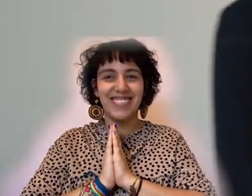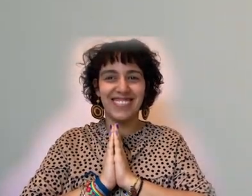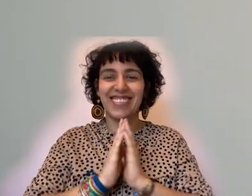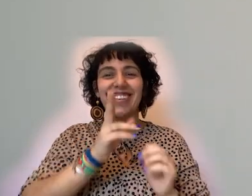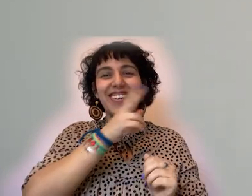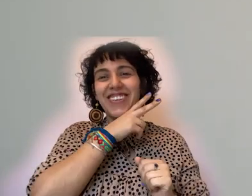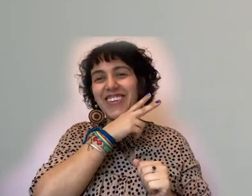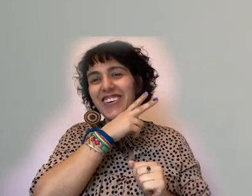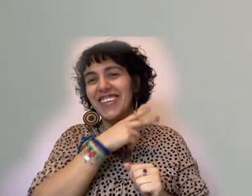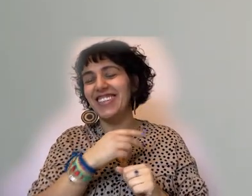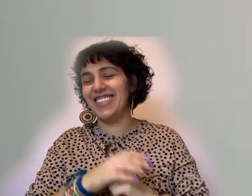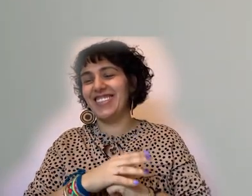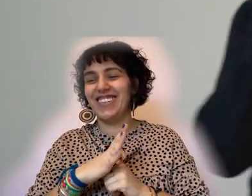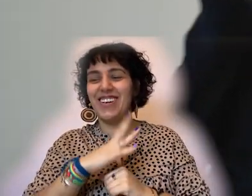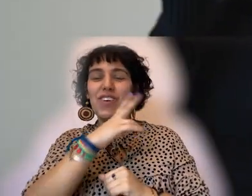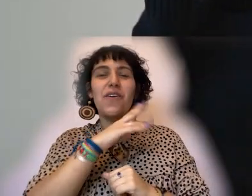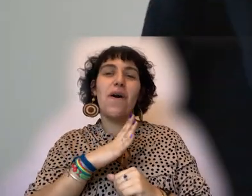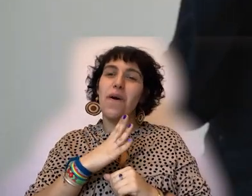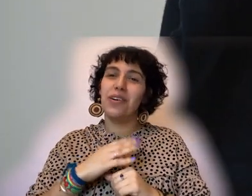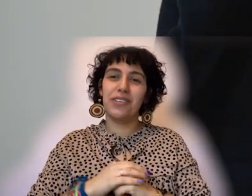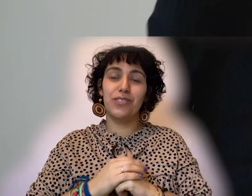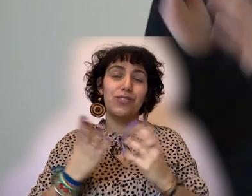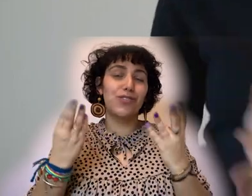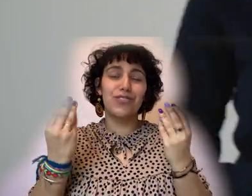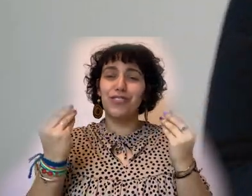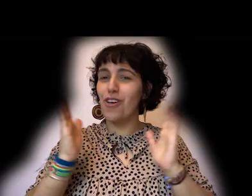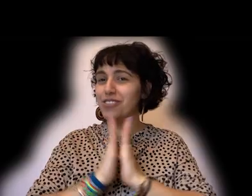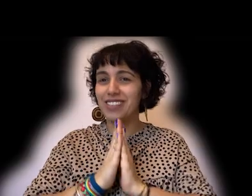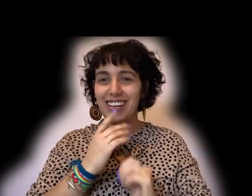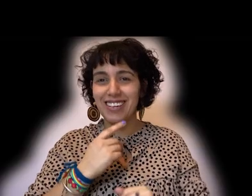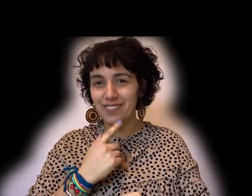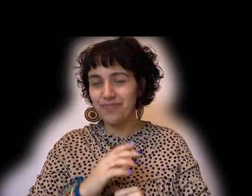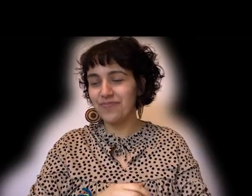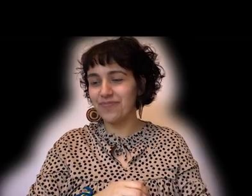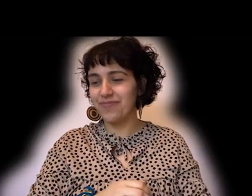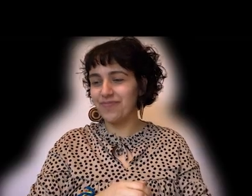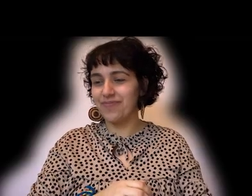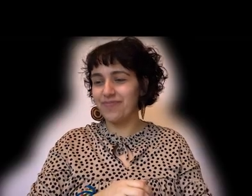şöyle oluşunca çok çok özür dilerim